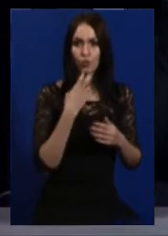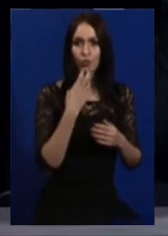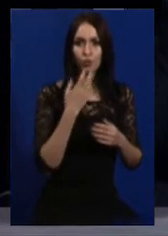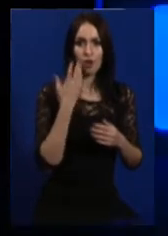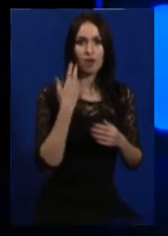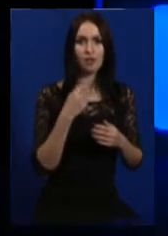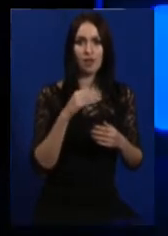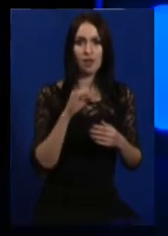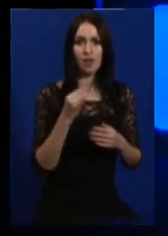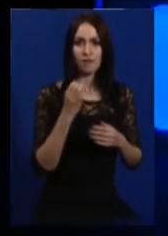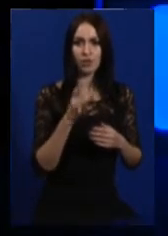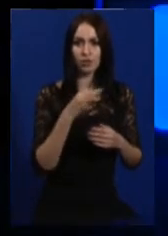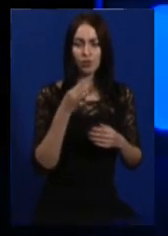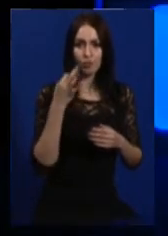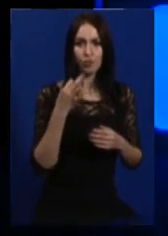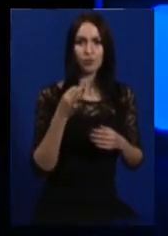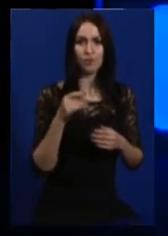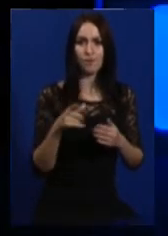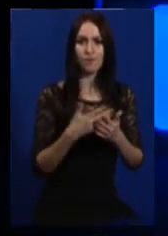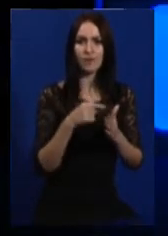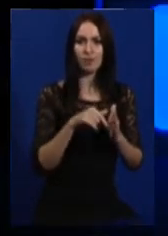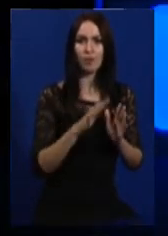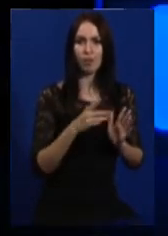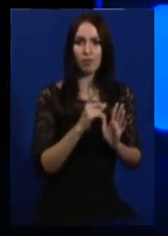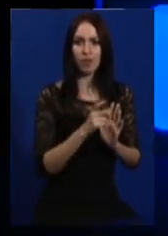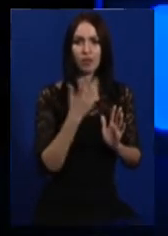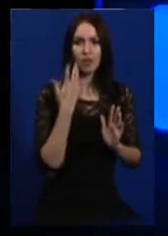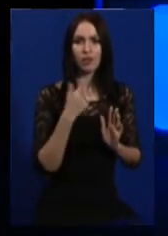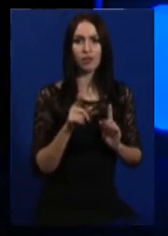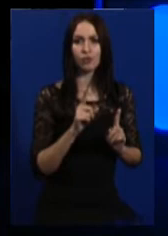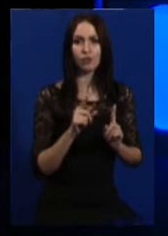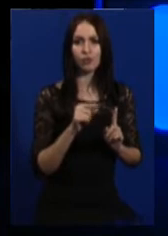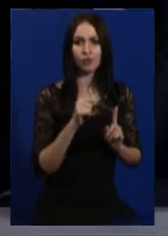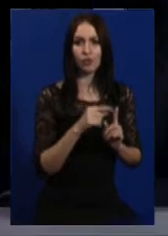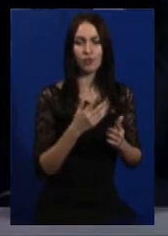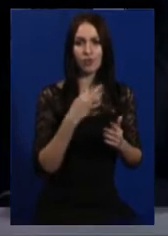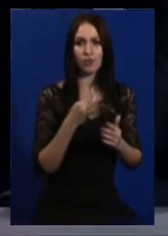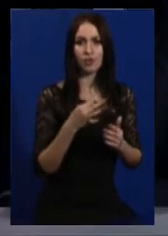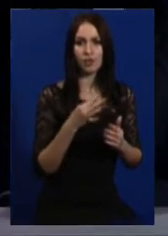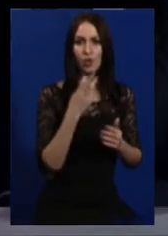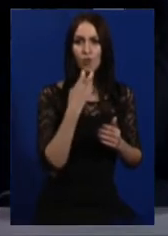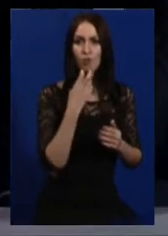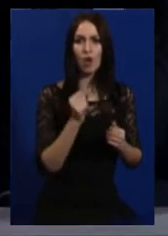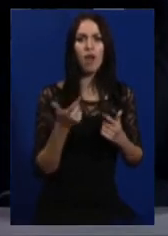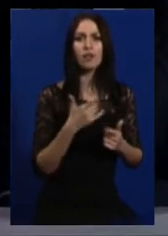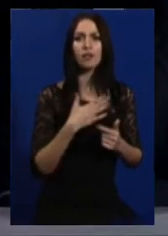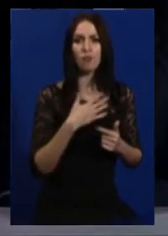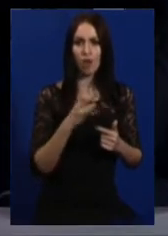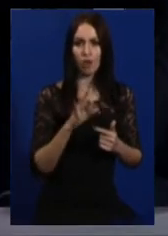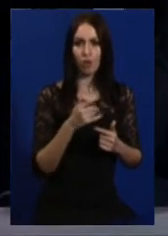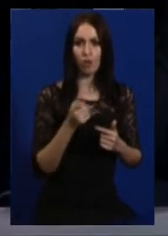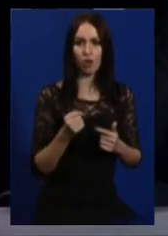фишер говорил помнить кости что типичный юмор а где моя нога